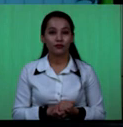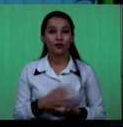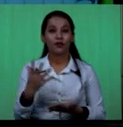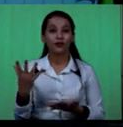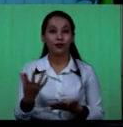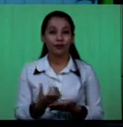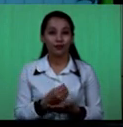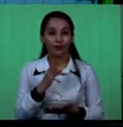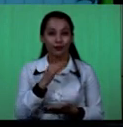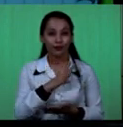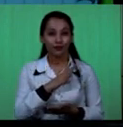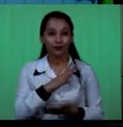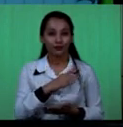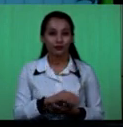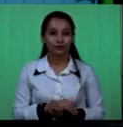Topdingizmi?